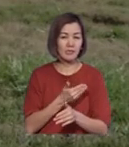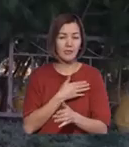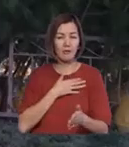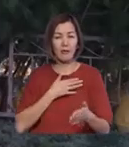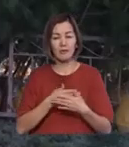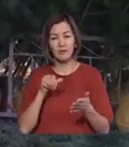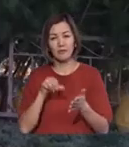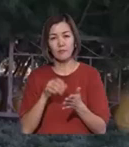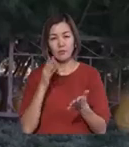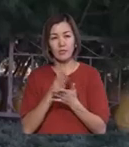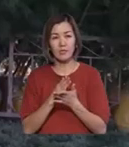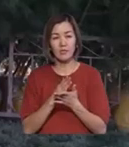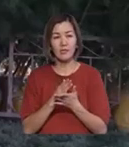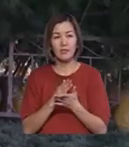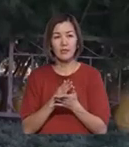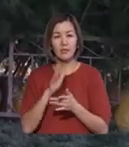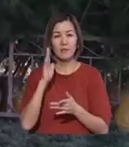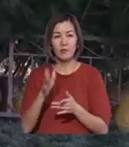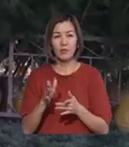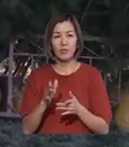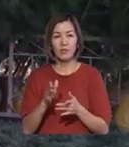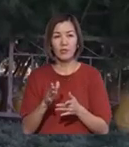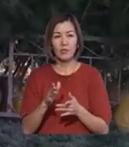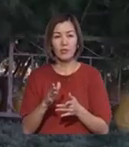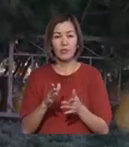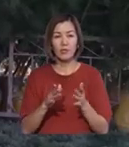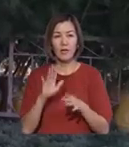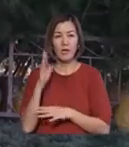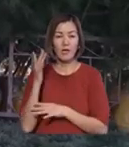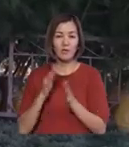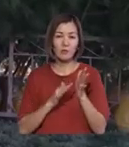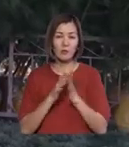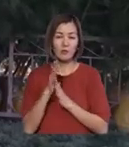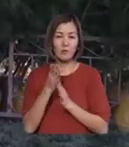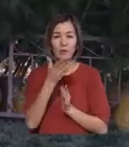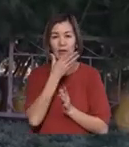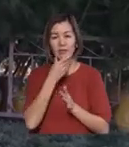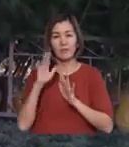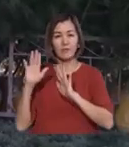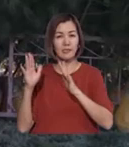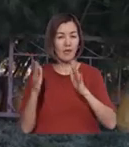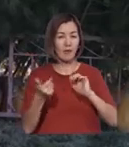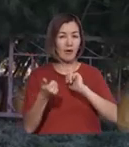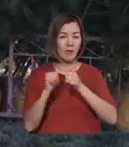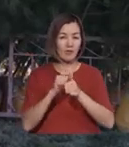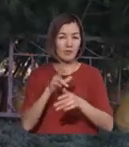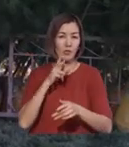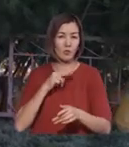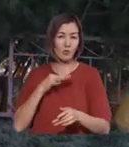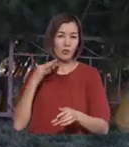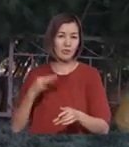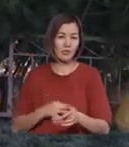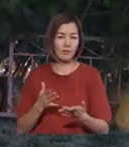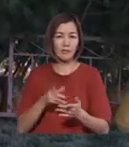атсалысып жатыр. Енді болашақта осы талдарымыз үлкен боп өсіп, саялы бәйтерек боп, осы ұл қыздарымыз, жас